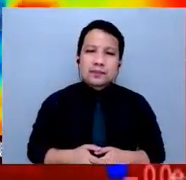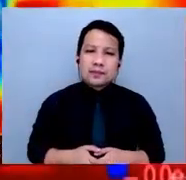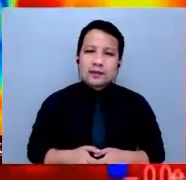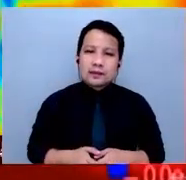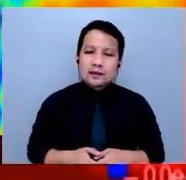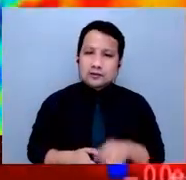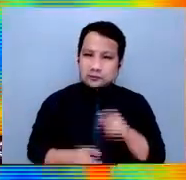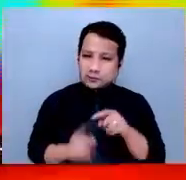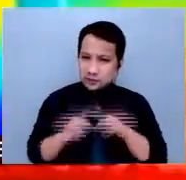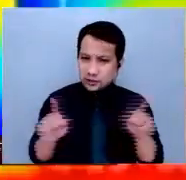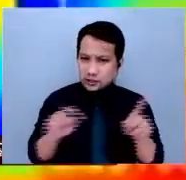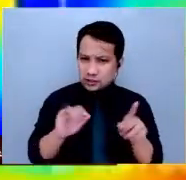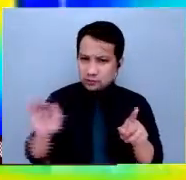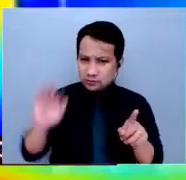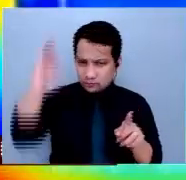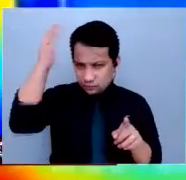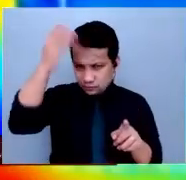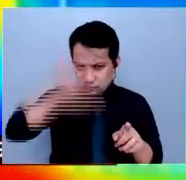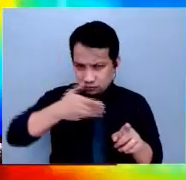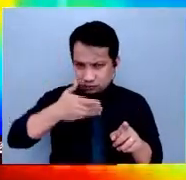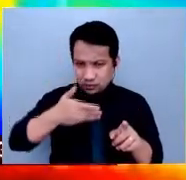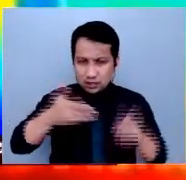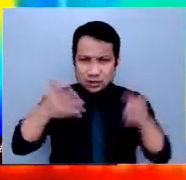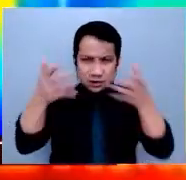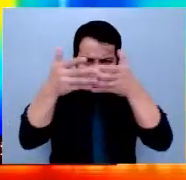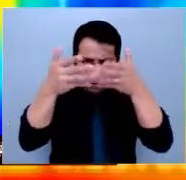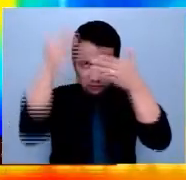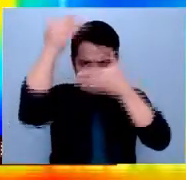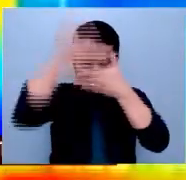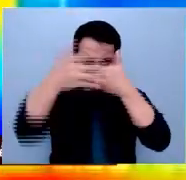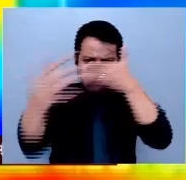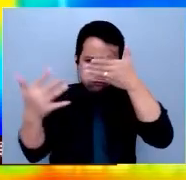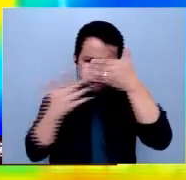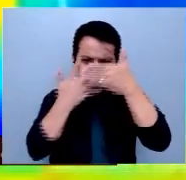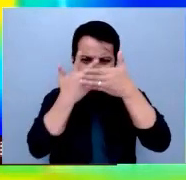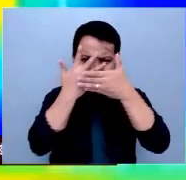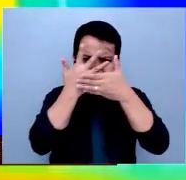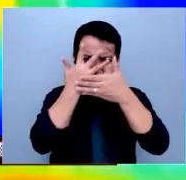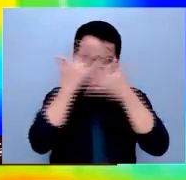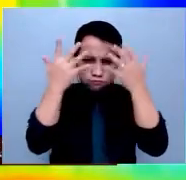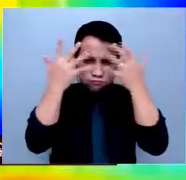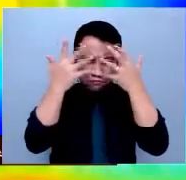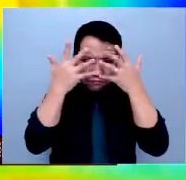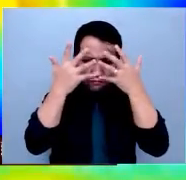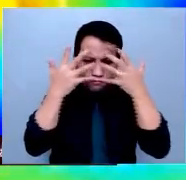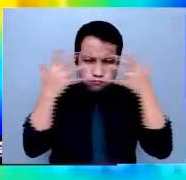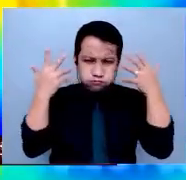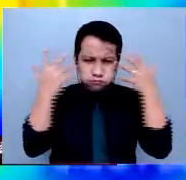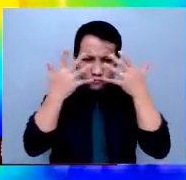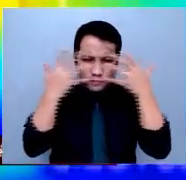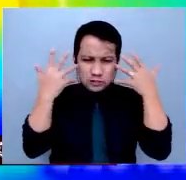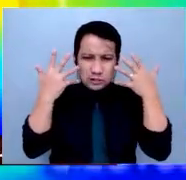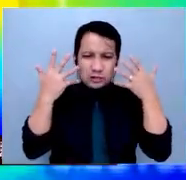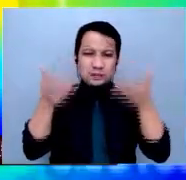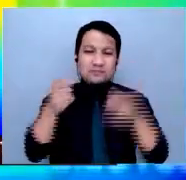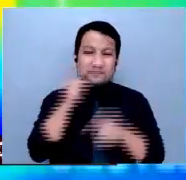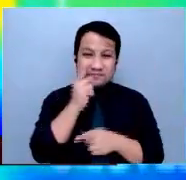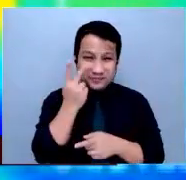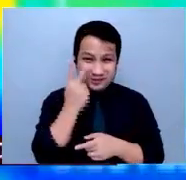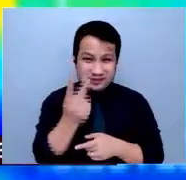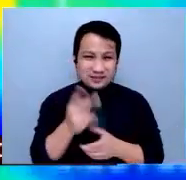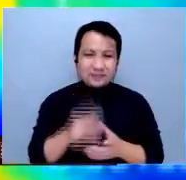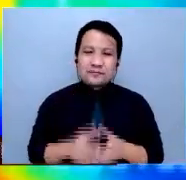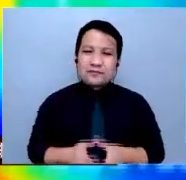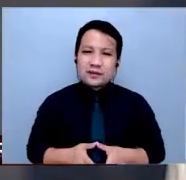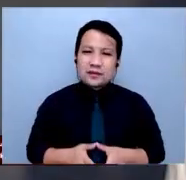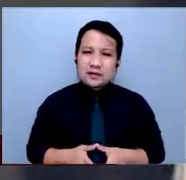Pero kung may face shield, naihigop at naiipon ang aerosols sa bandang mukha na natatakpan ng face shield. Para